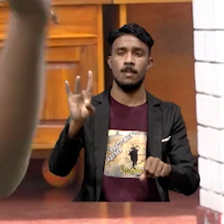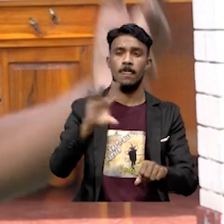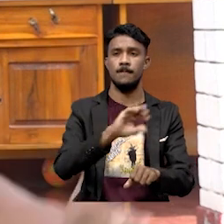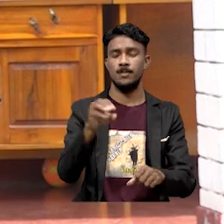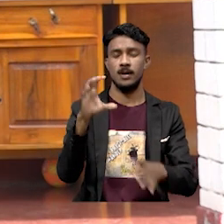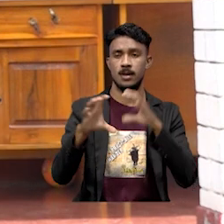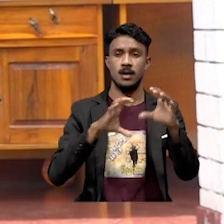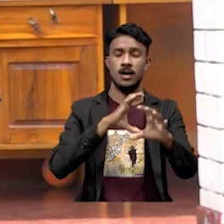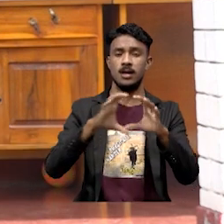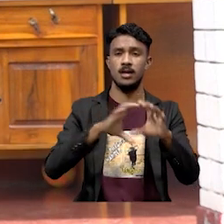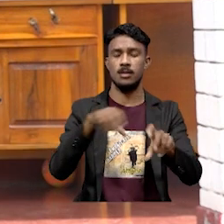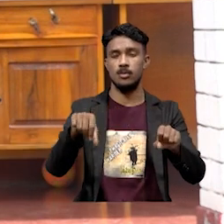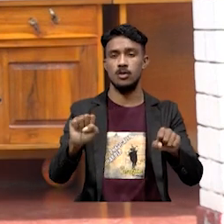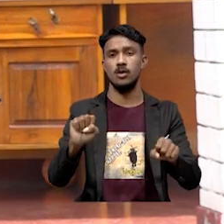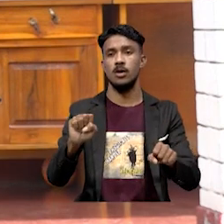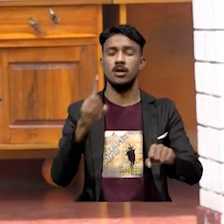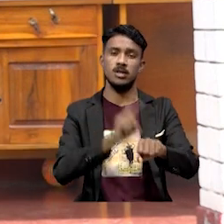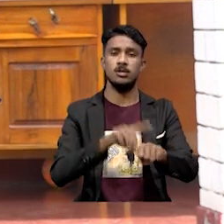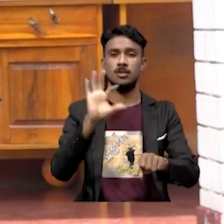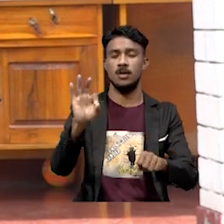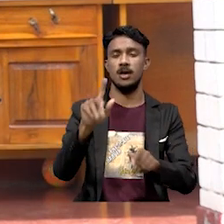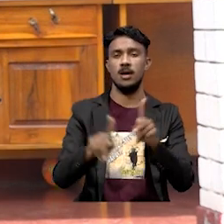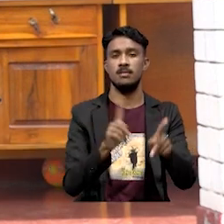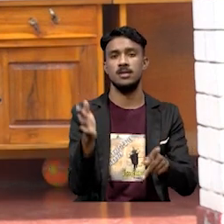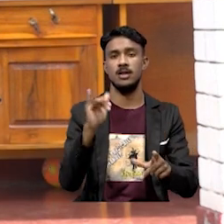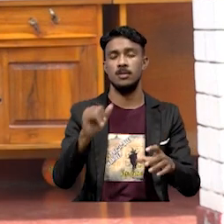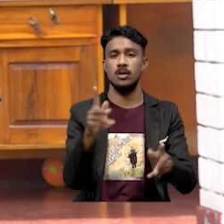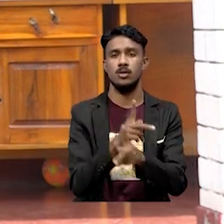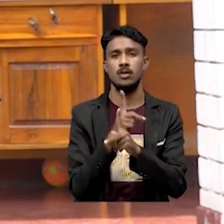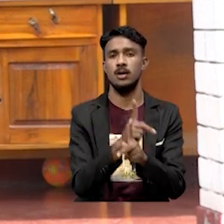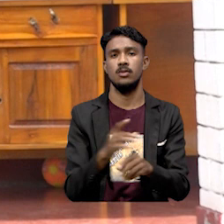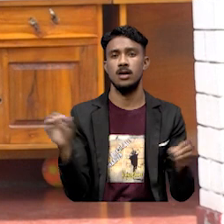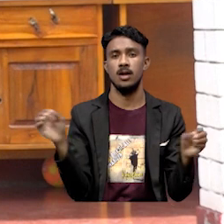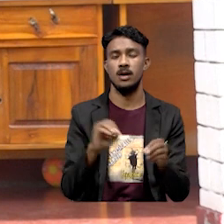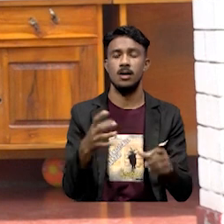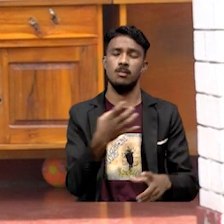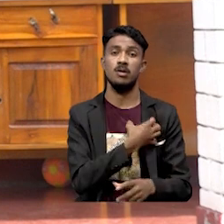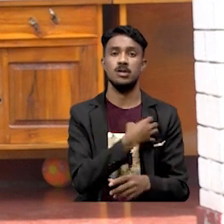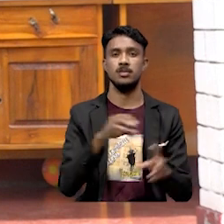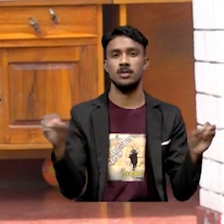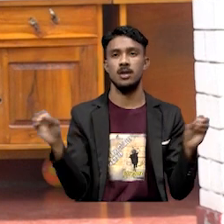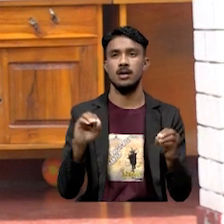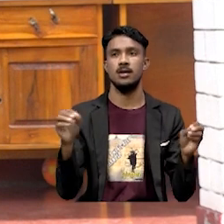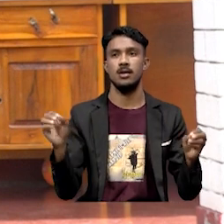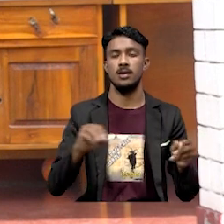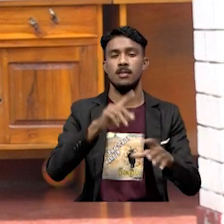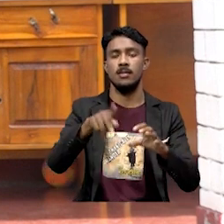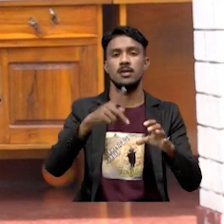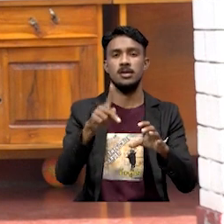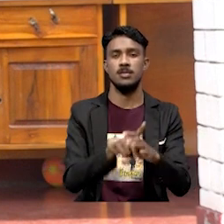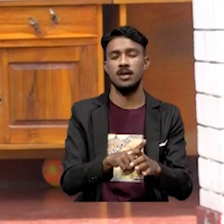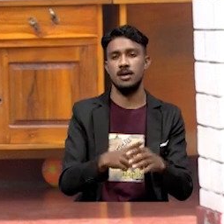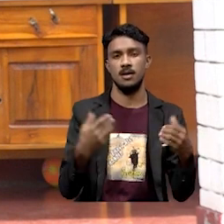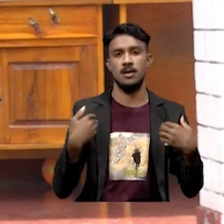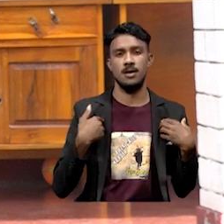tuku siamos, daruma itahare autor dari sir nebe halo kontrol ne lah ya. Di ate polisi lah ya. Polisi ne presensi nene, ya